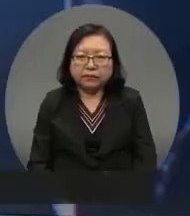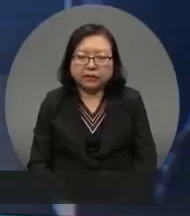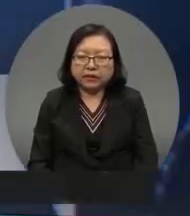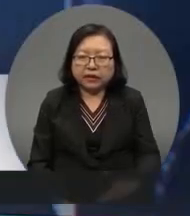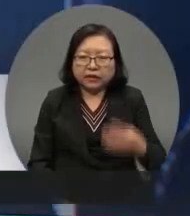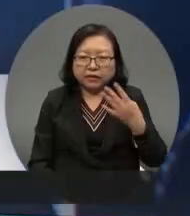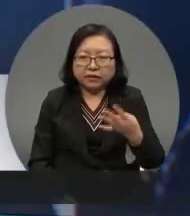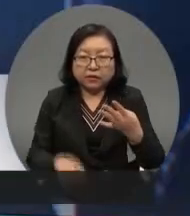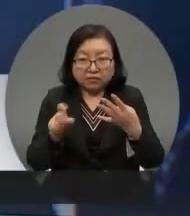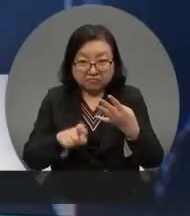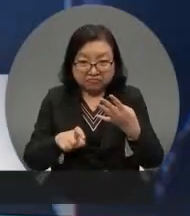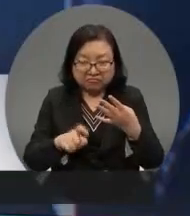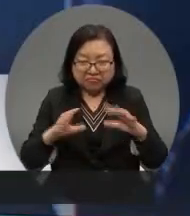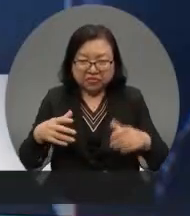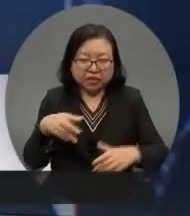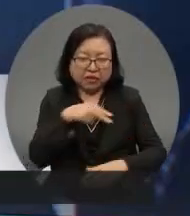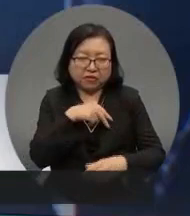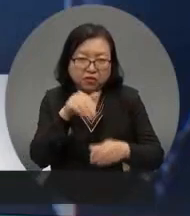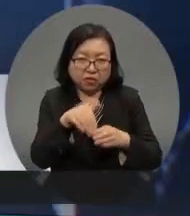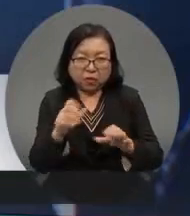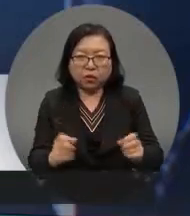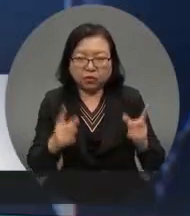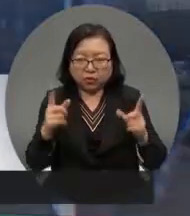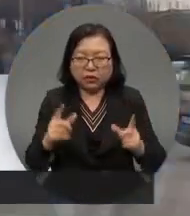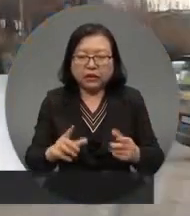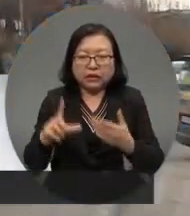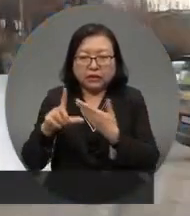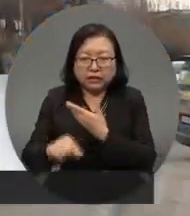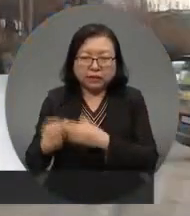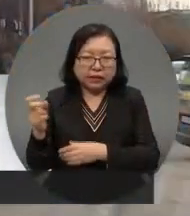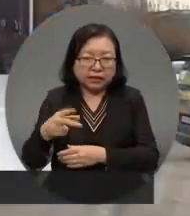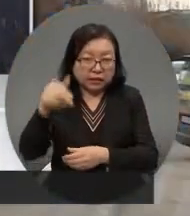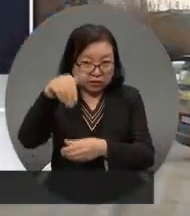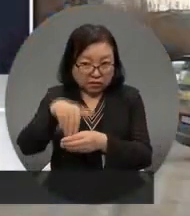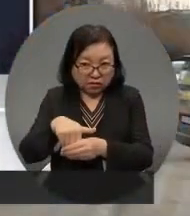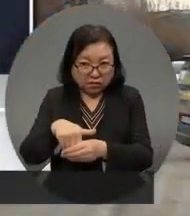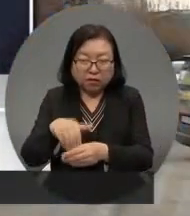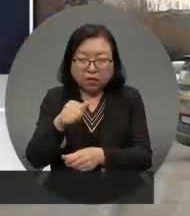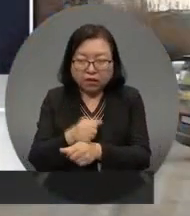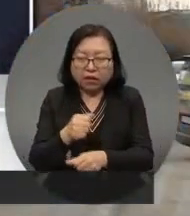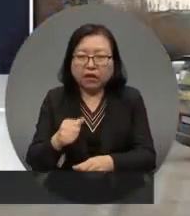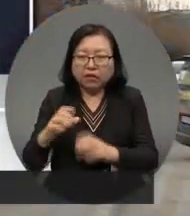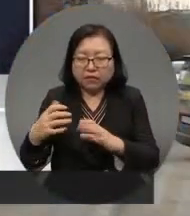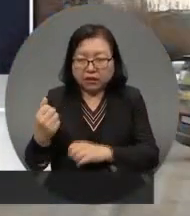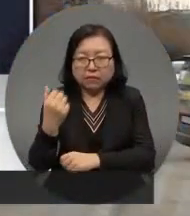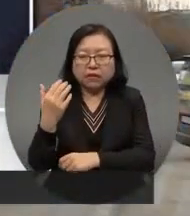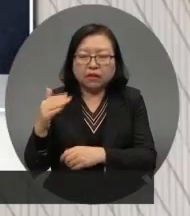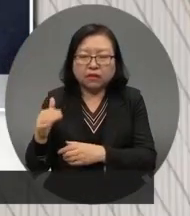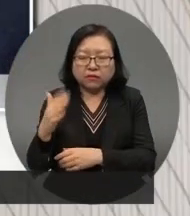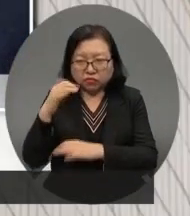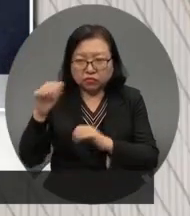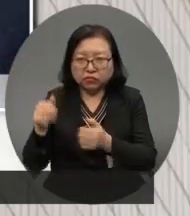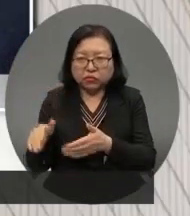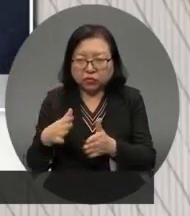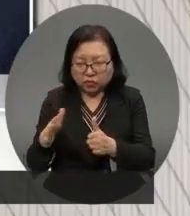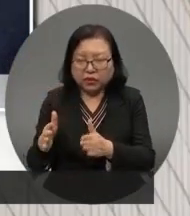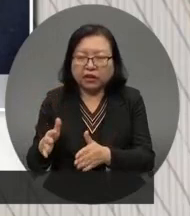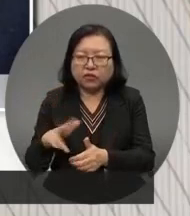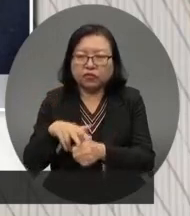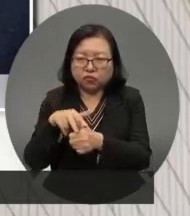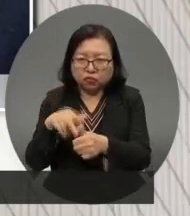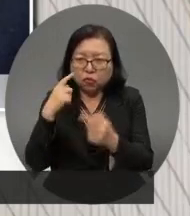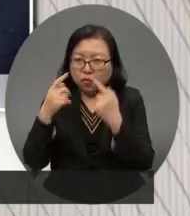4월 10일 국회의원 선거와 함께 치러지는 재보궐선거와 관련해 국민의힘 충북도당이 후보자를